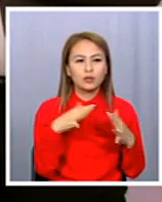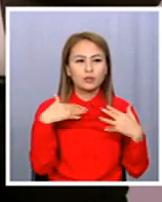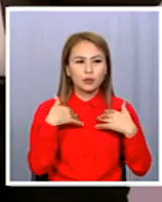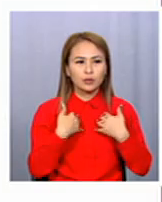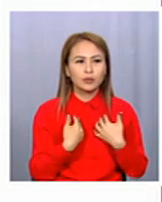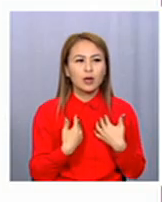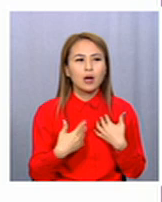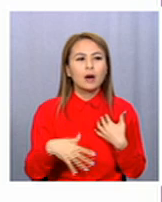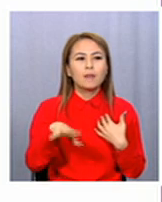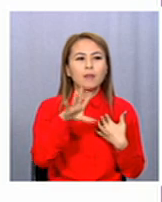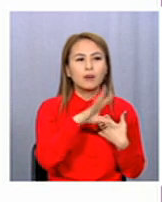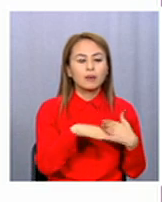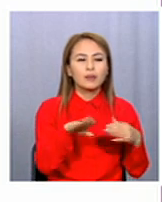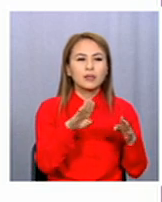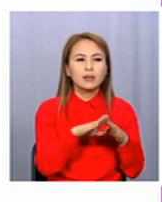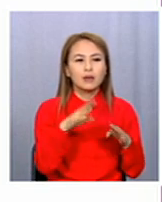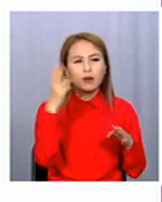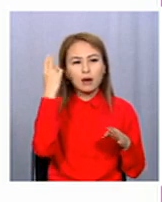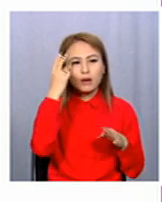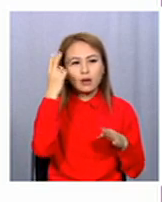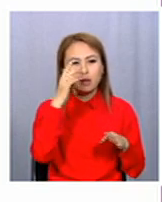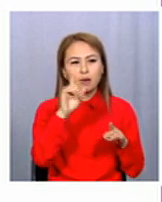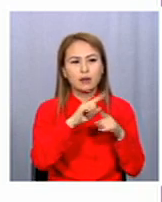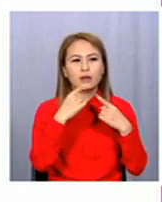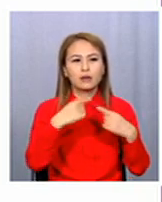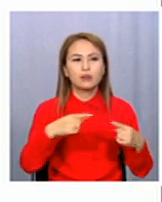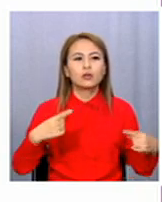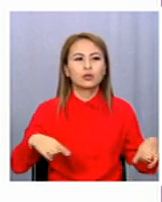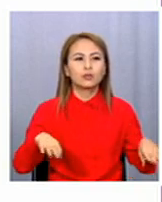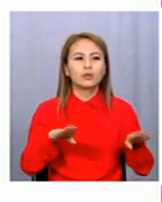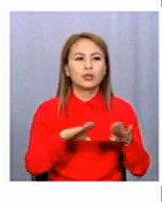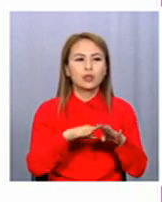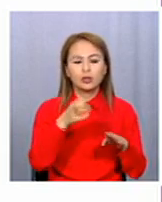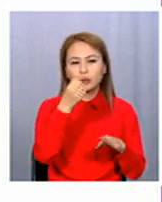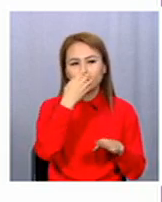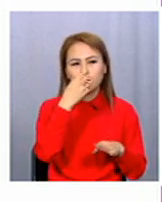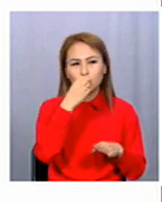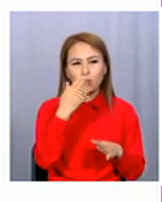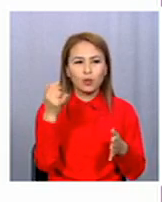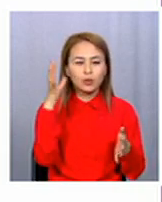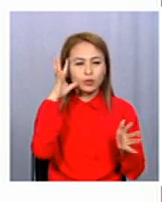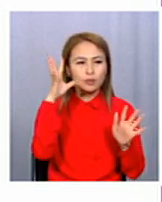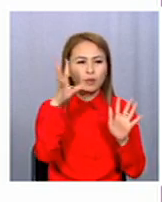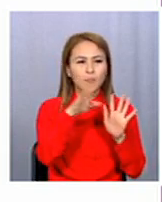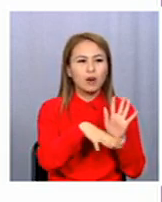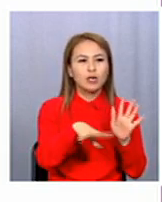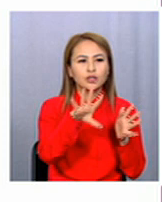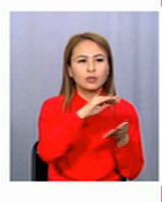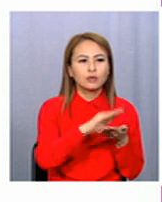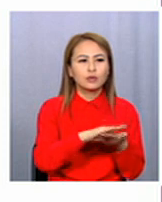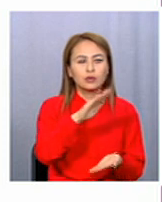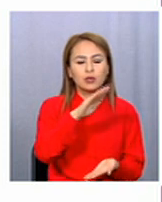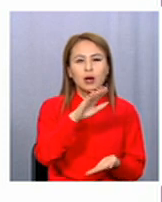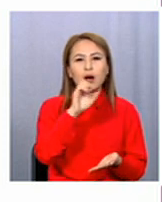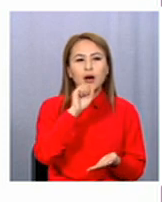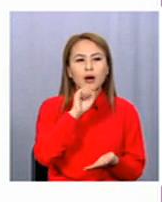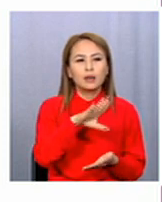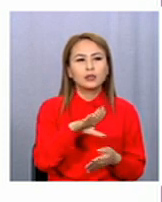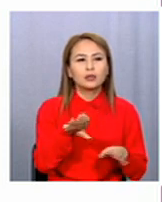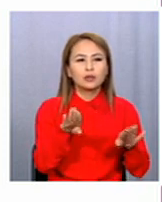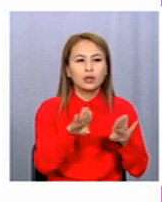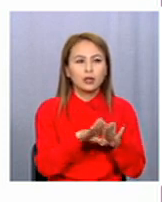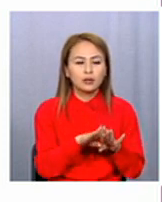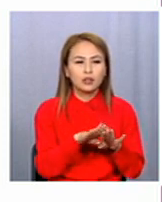тұр. Бармақ басындай қарала аралар үлбіреген гүлдерге қонып, бал жинап жүр.